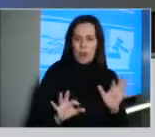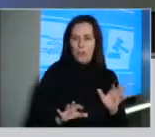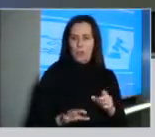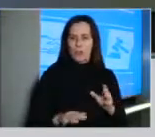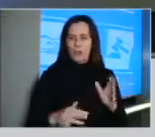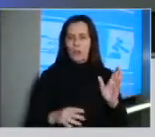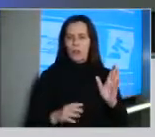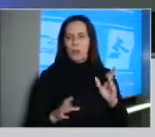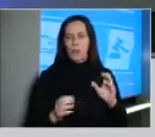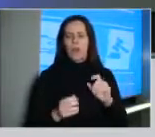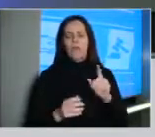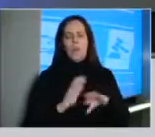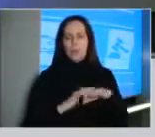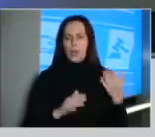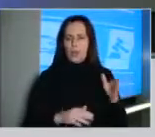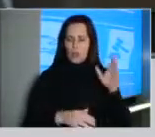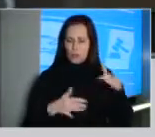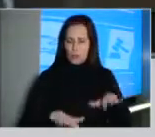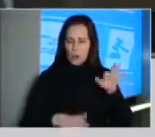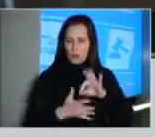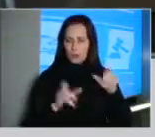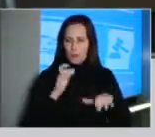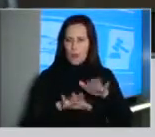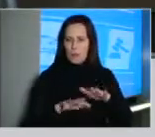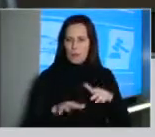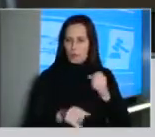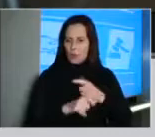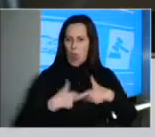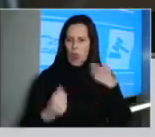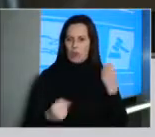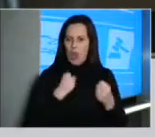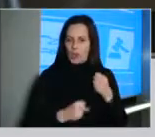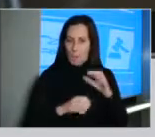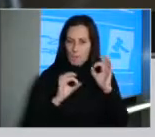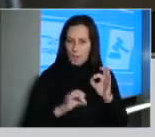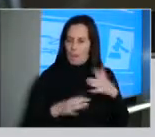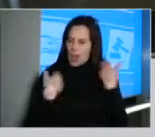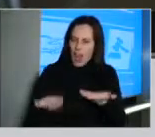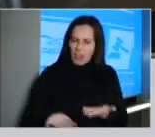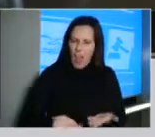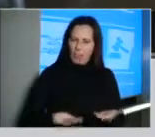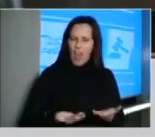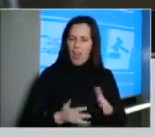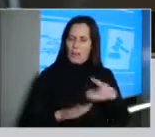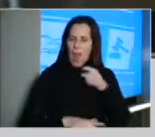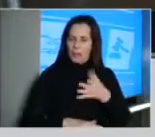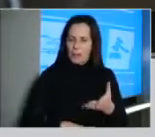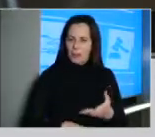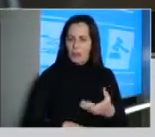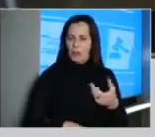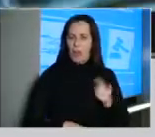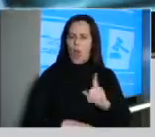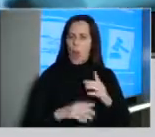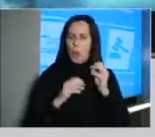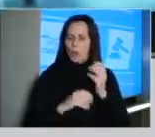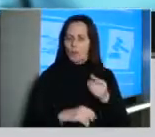מבקר פנים אולי, נקרא לזה. מצד שני, יושבים אנשים במשרד שממררים לו את החיים. אתה יודע, מה נתת את המידע הזה, מה אתה, לא